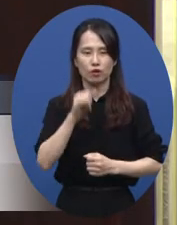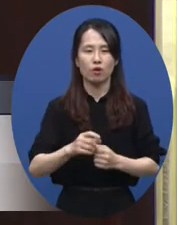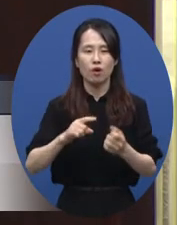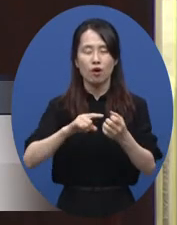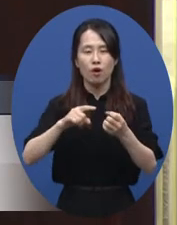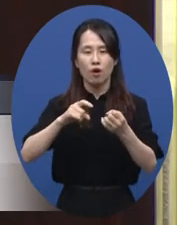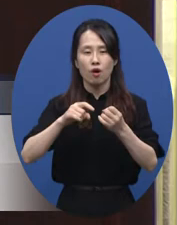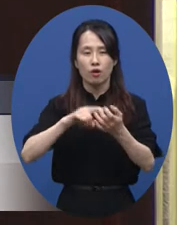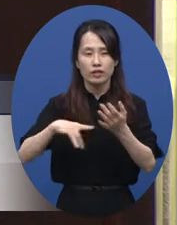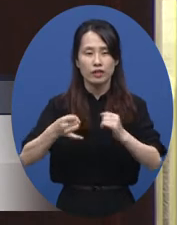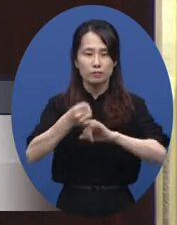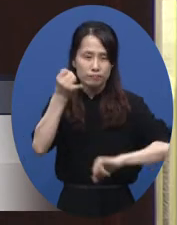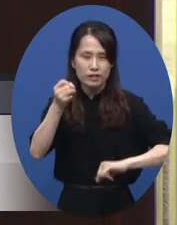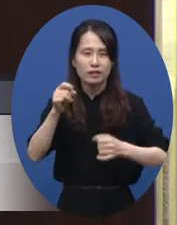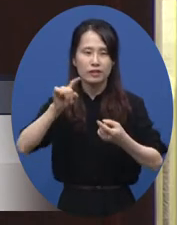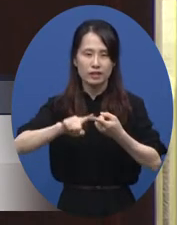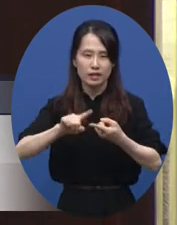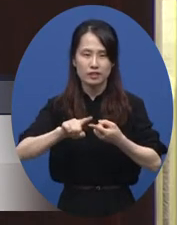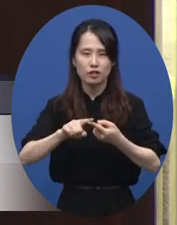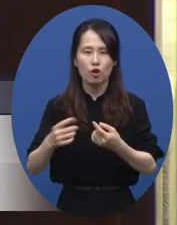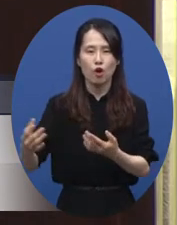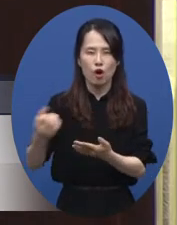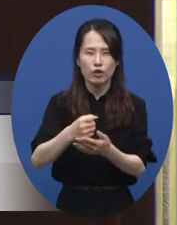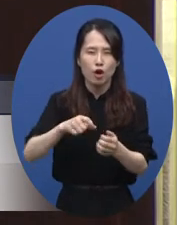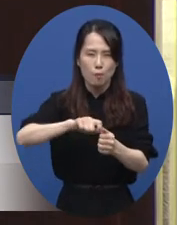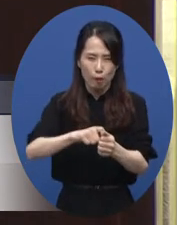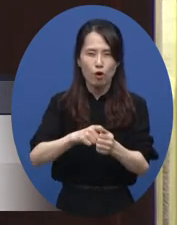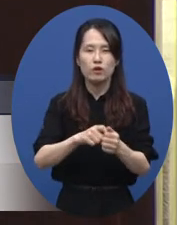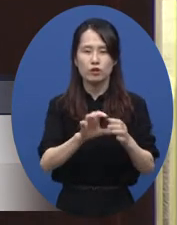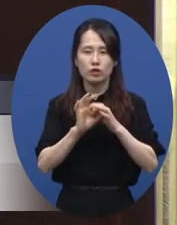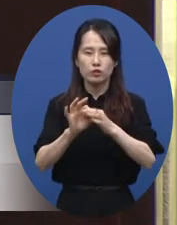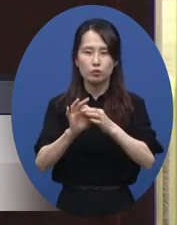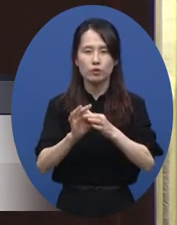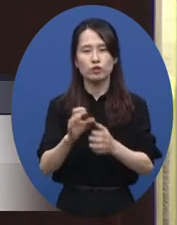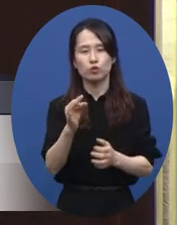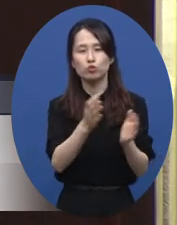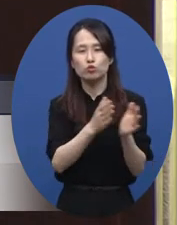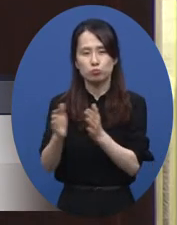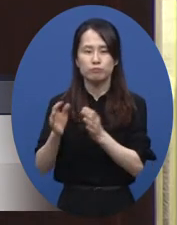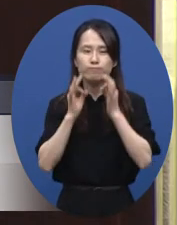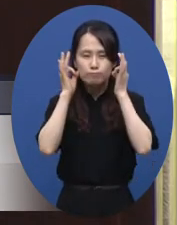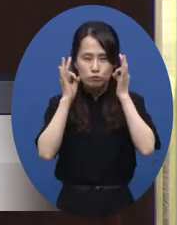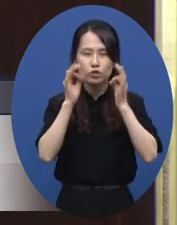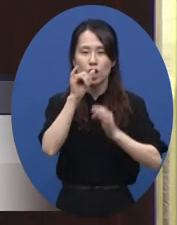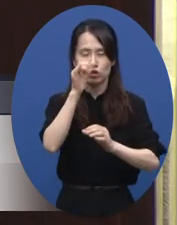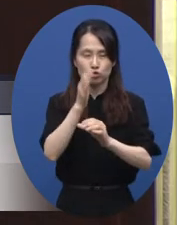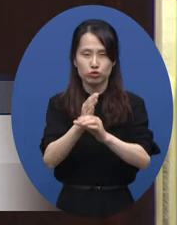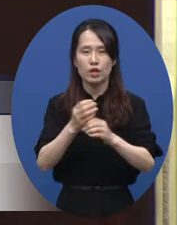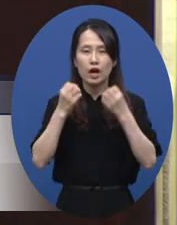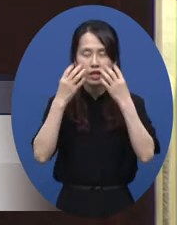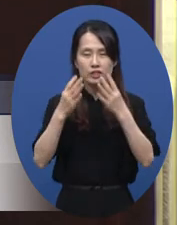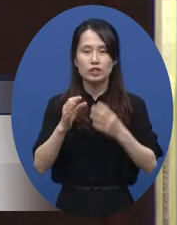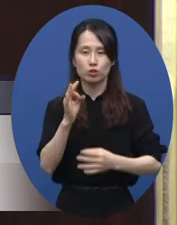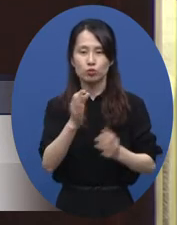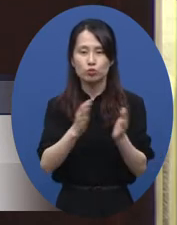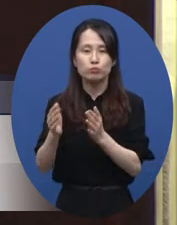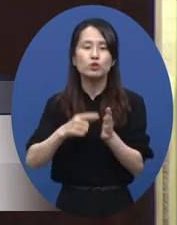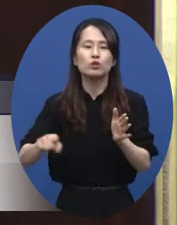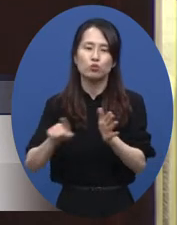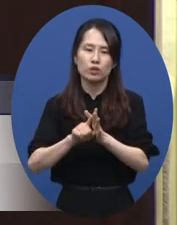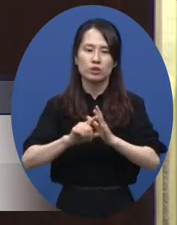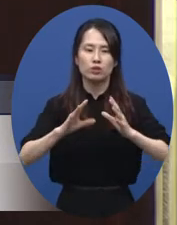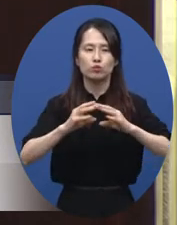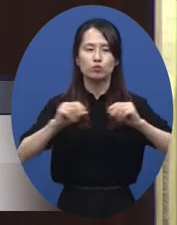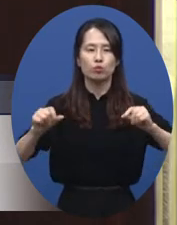통해서 지방세에 자체 전 탁본 호흡을 하고 있습니다 신규 제외 을 확보하게 에서는 이 국 투 보유세 가